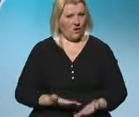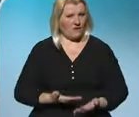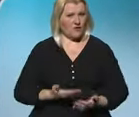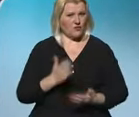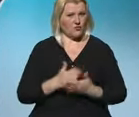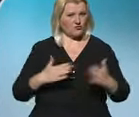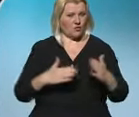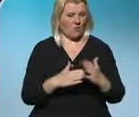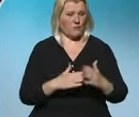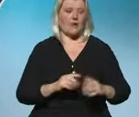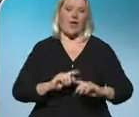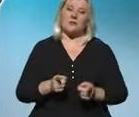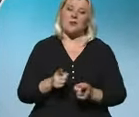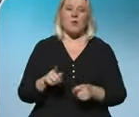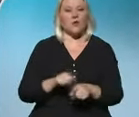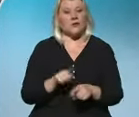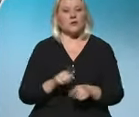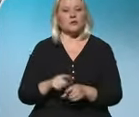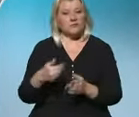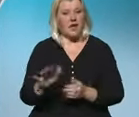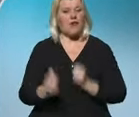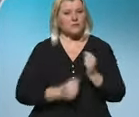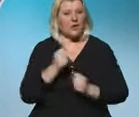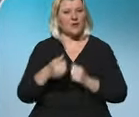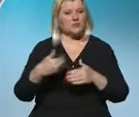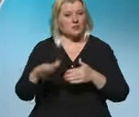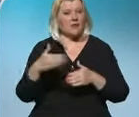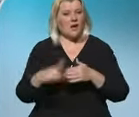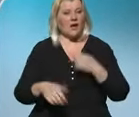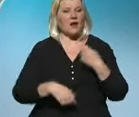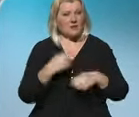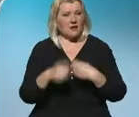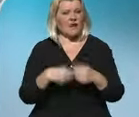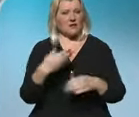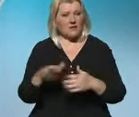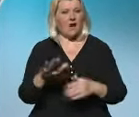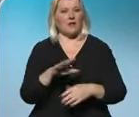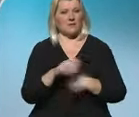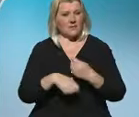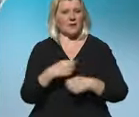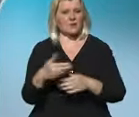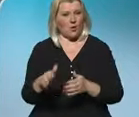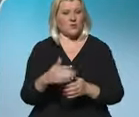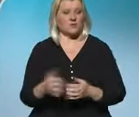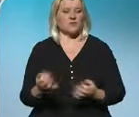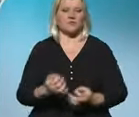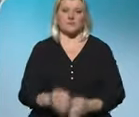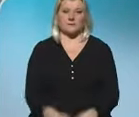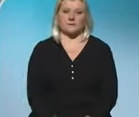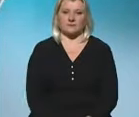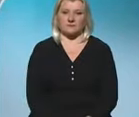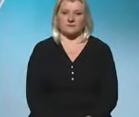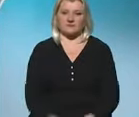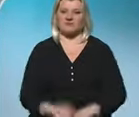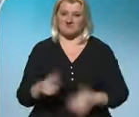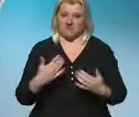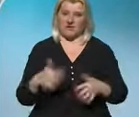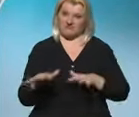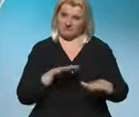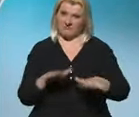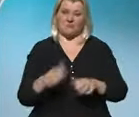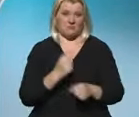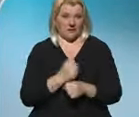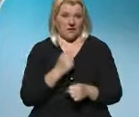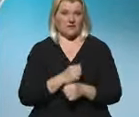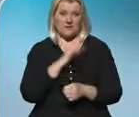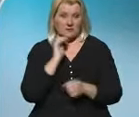je schopen jet tím velkým tempem, ne stovkou, ale možná i 200 někdy. Je to rychlovka, je toho hodně a i